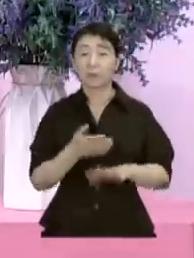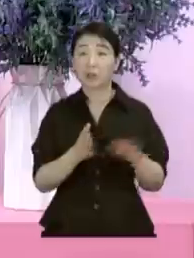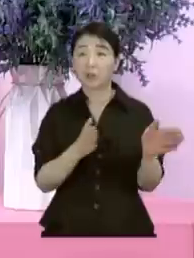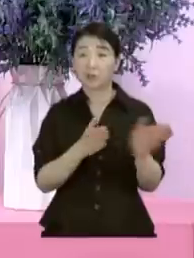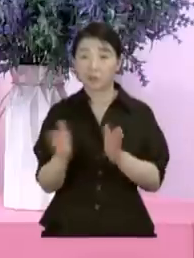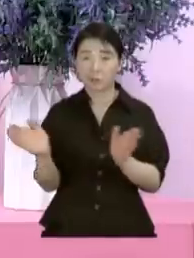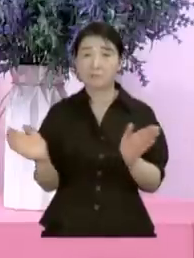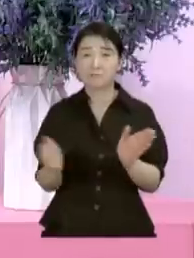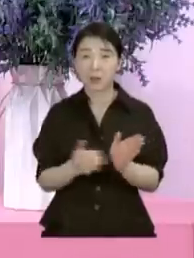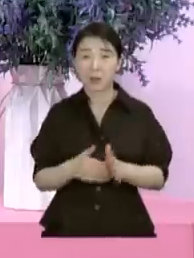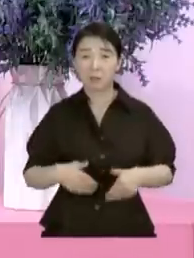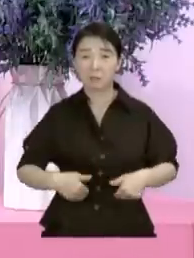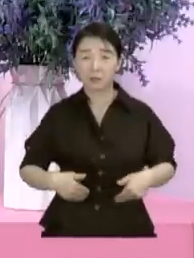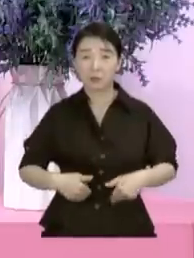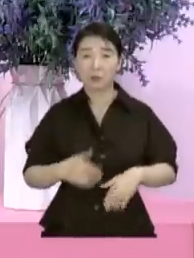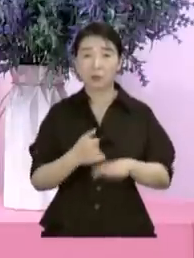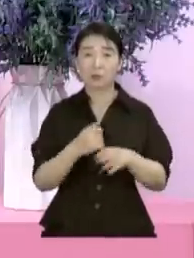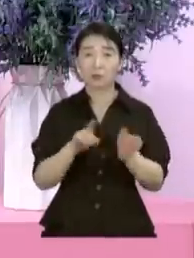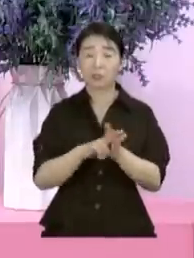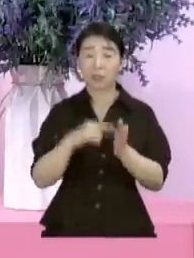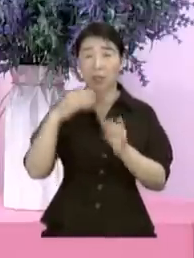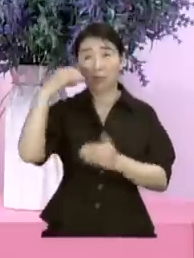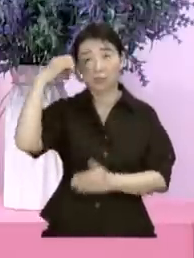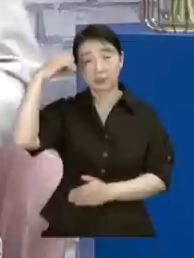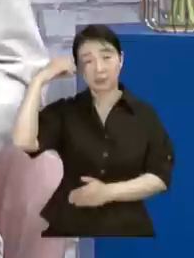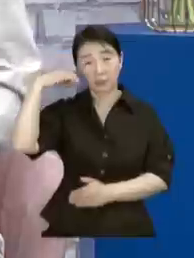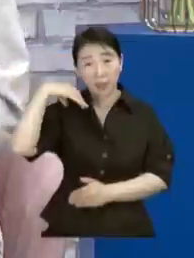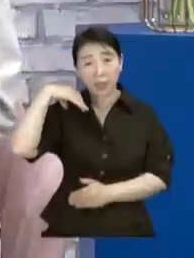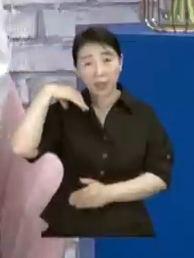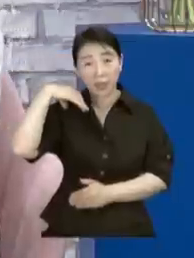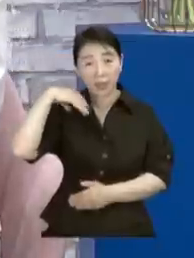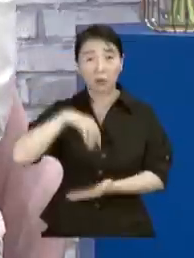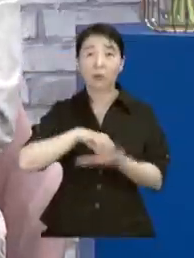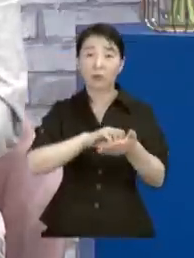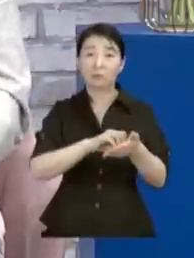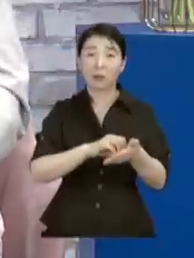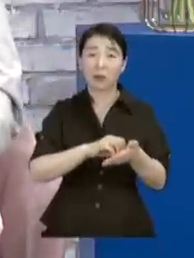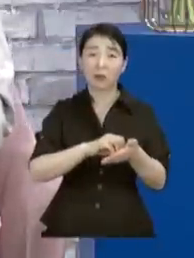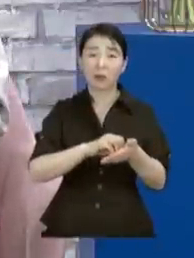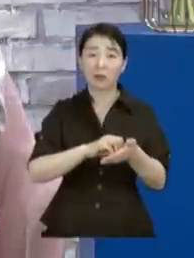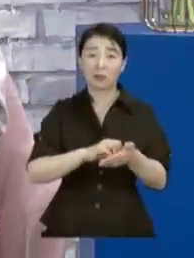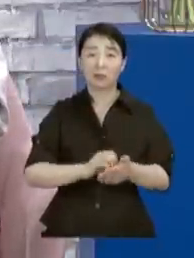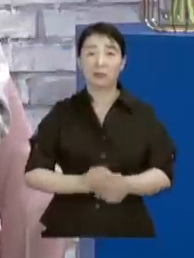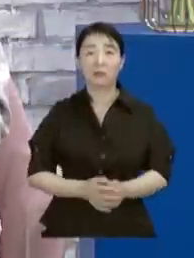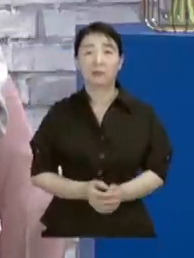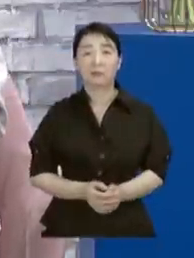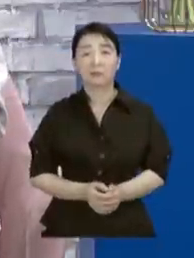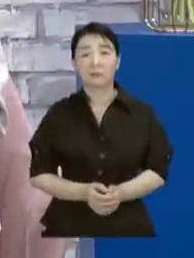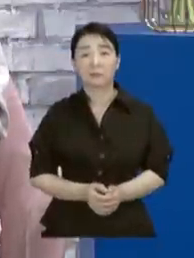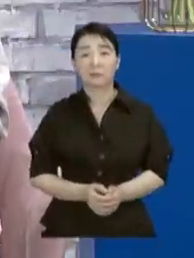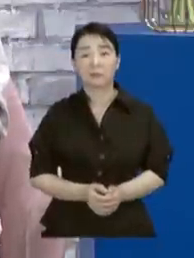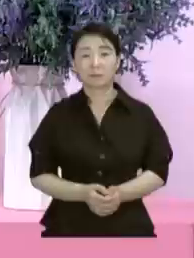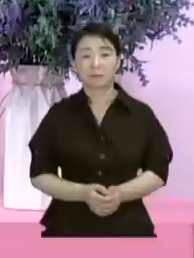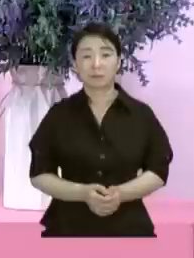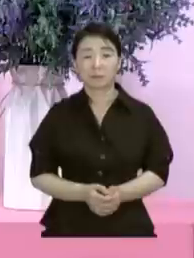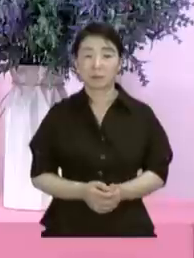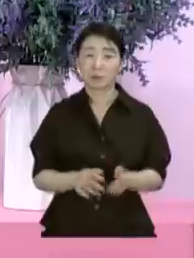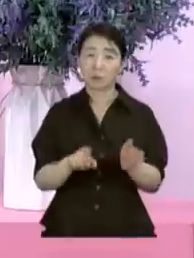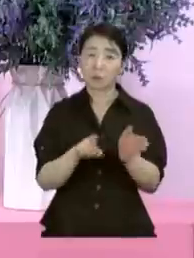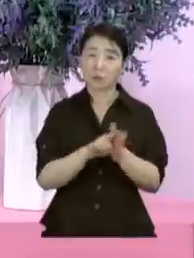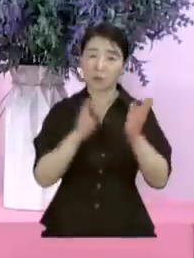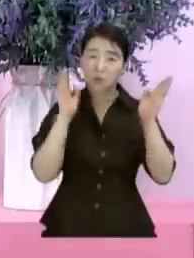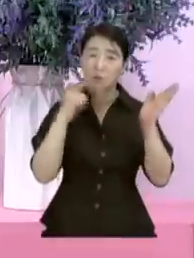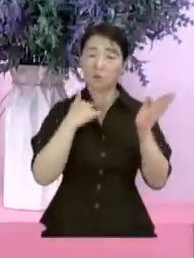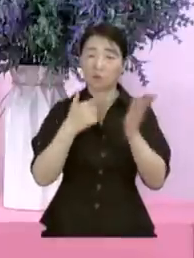다른 준비를 좀 하는 마음으로 신대원을 가요. 백석대학교 신학대학원. 신대원도 가셨어요? 네네. 신대원에 가서 또